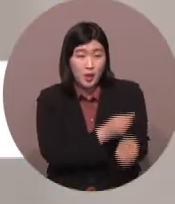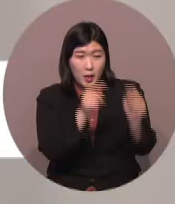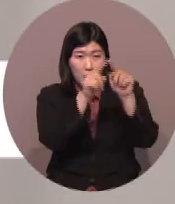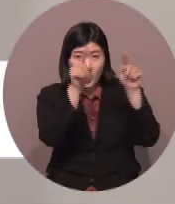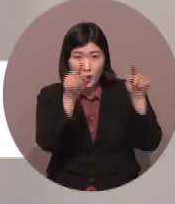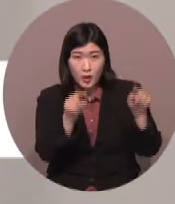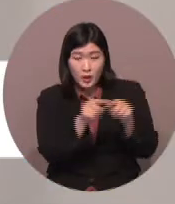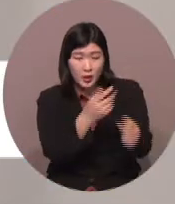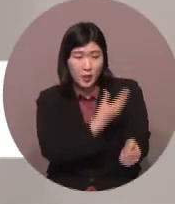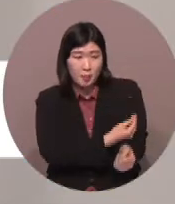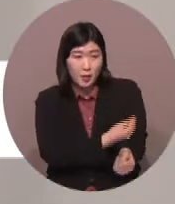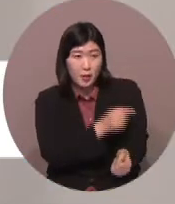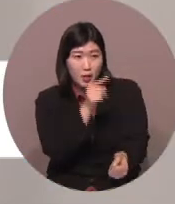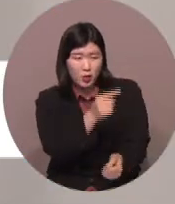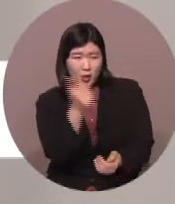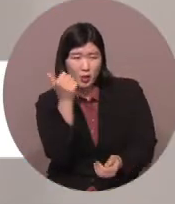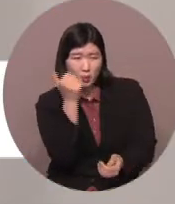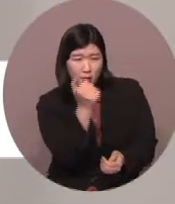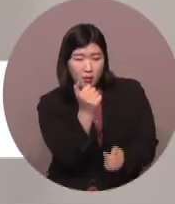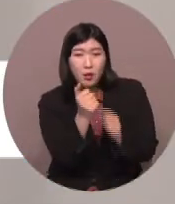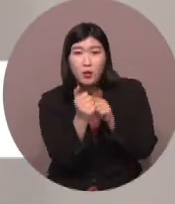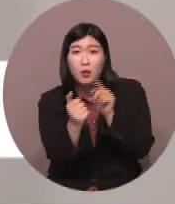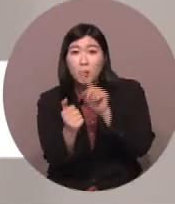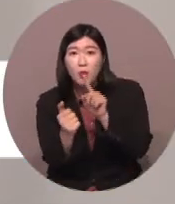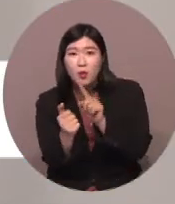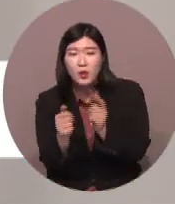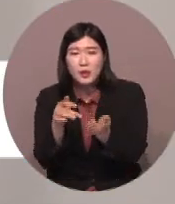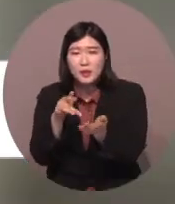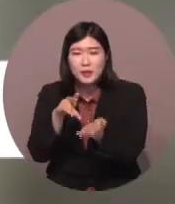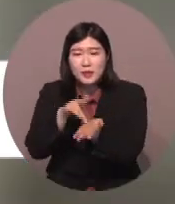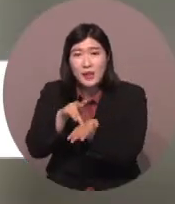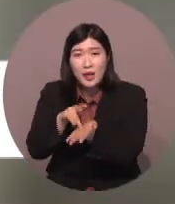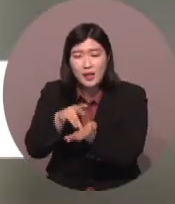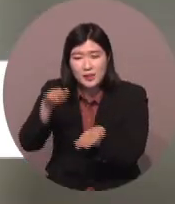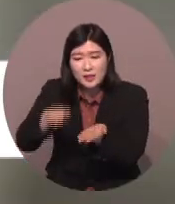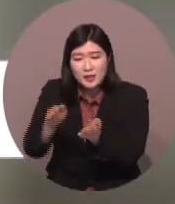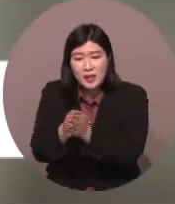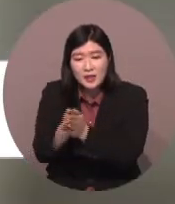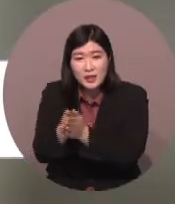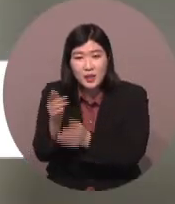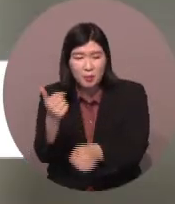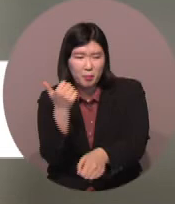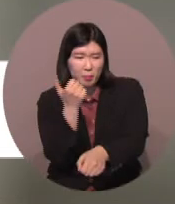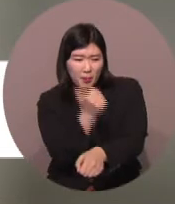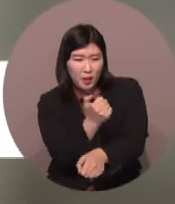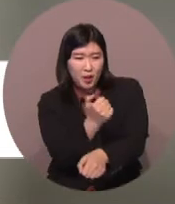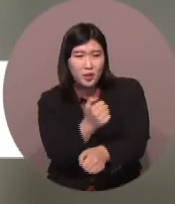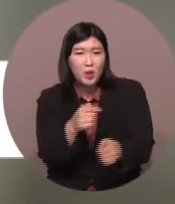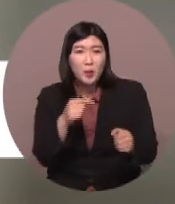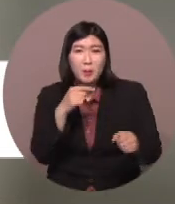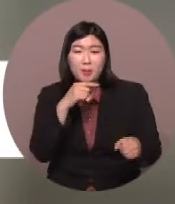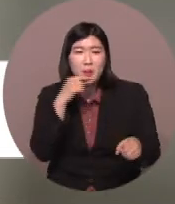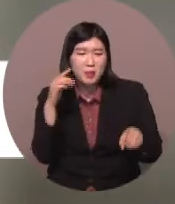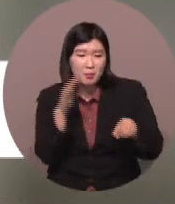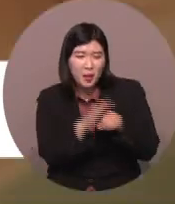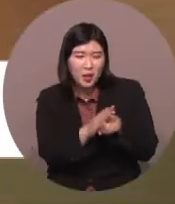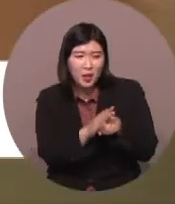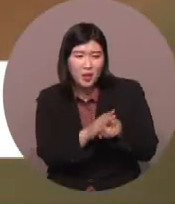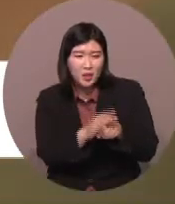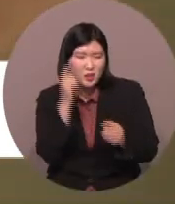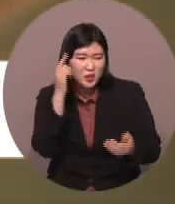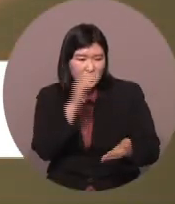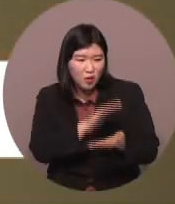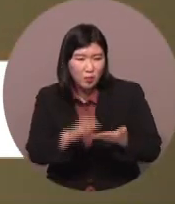병원에서 주사기를 이용해 다른 혼자 링거 호수의 혈관을 뚫어주는 약이라며 욕실용 세정제를